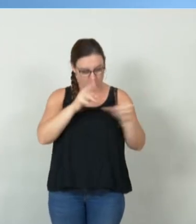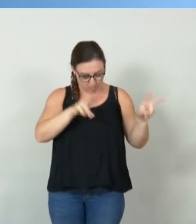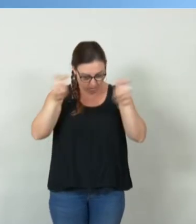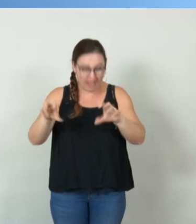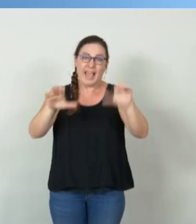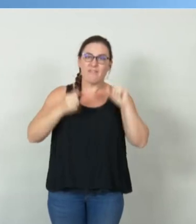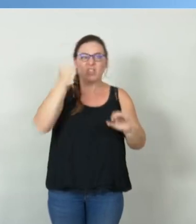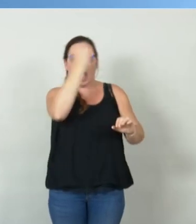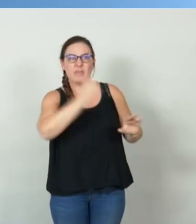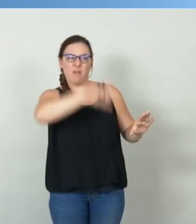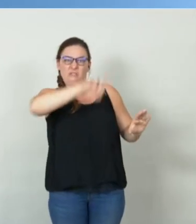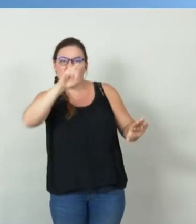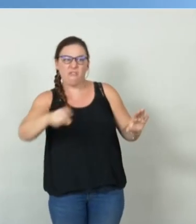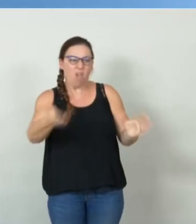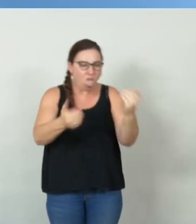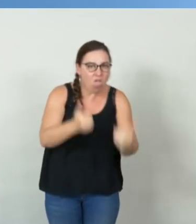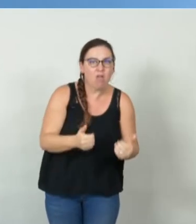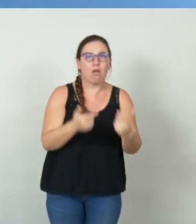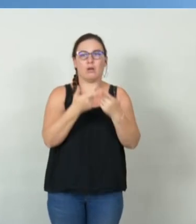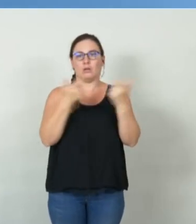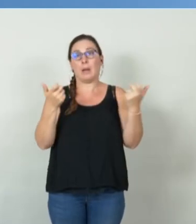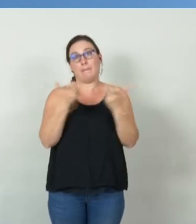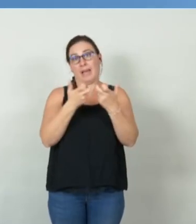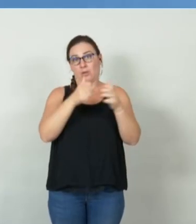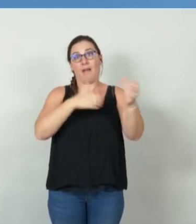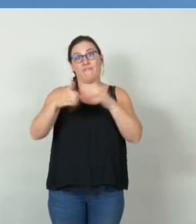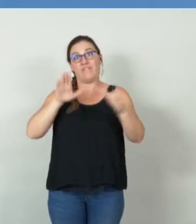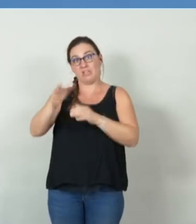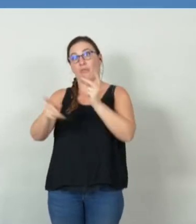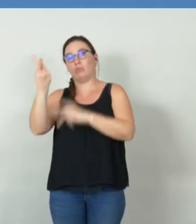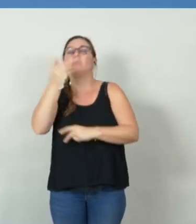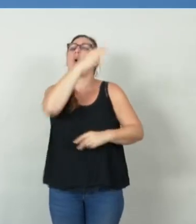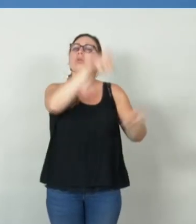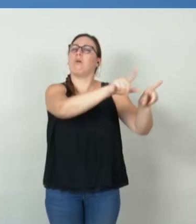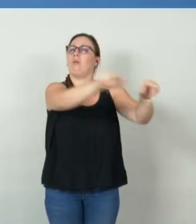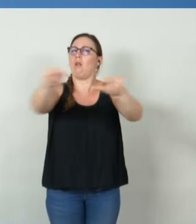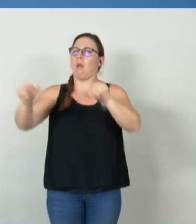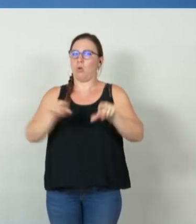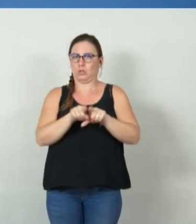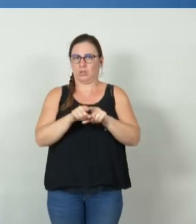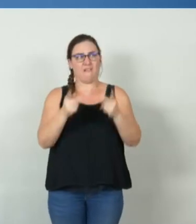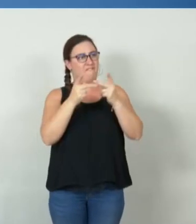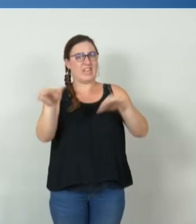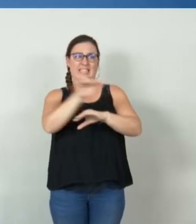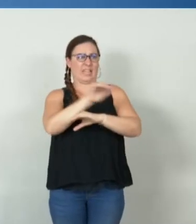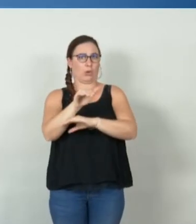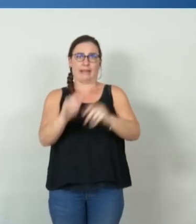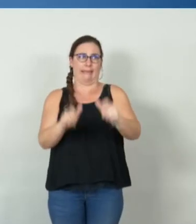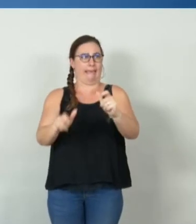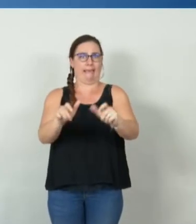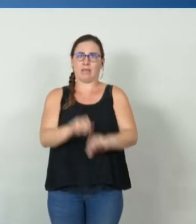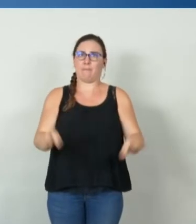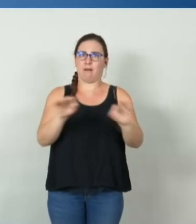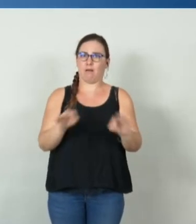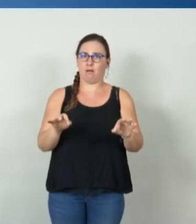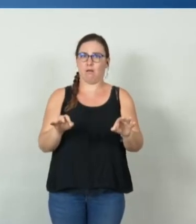les dégradations et particulièrement dans les chantiers de Villeneuve mais pas seulement il y a donc une ville insécure dans laquelle